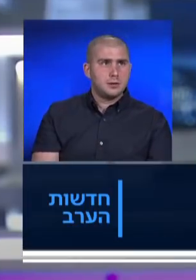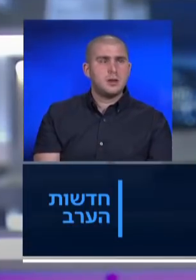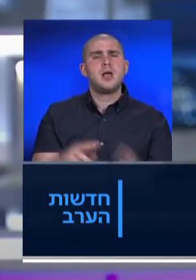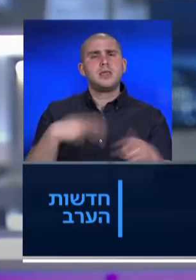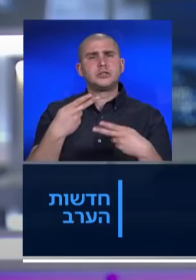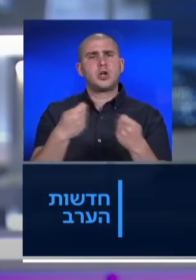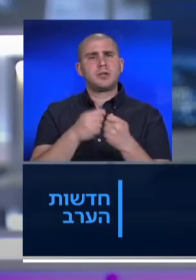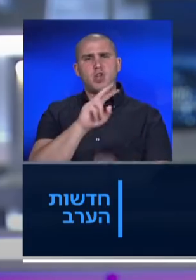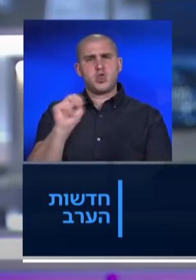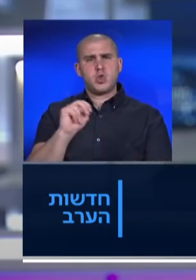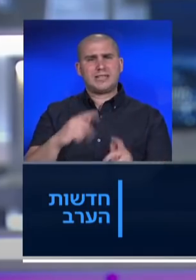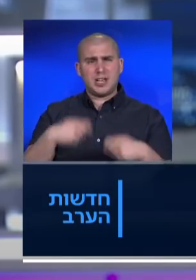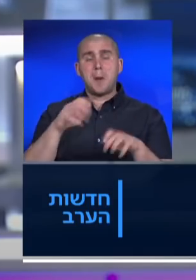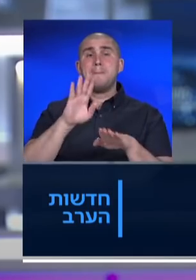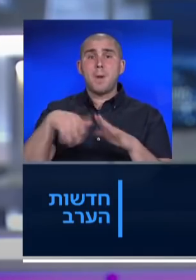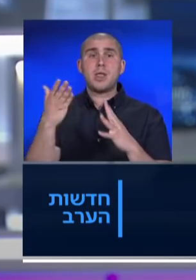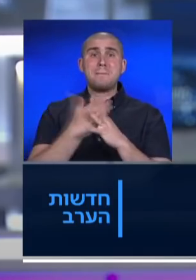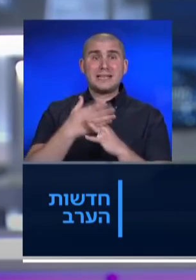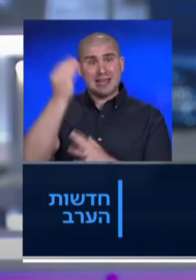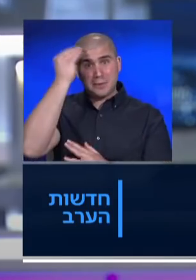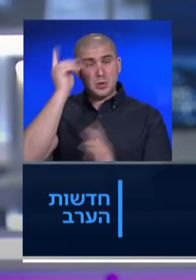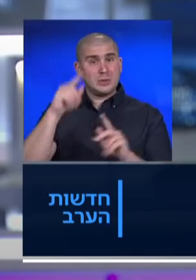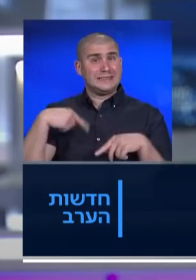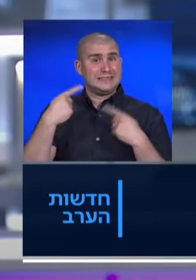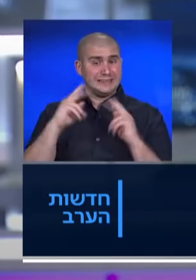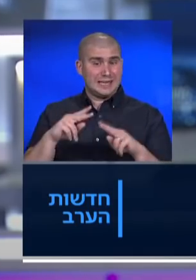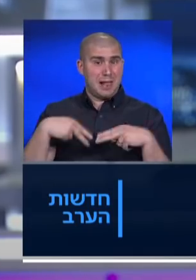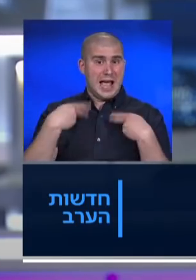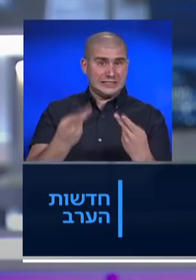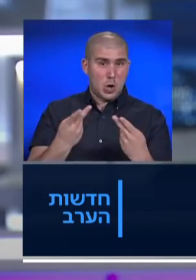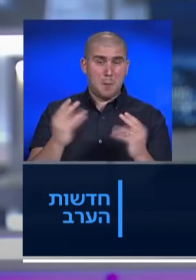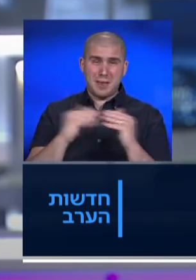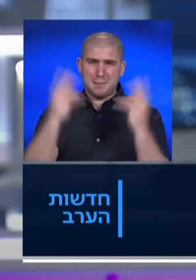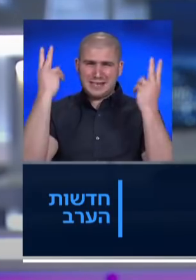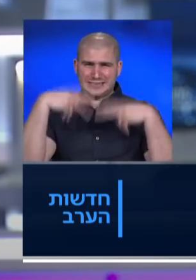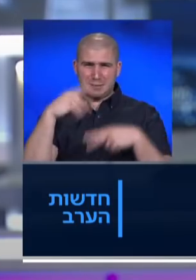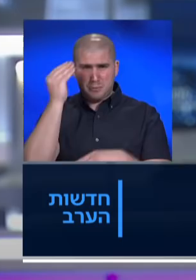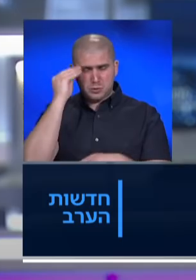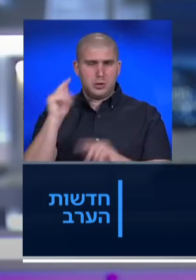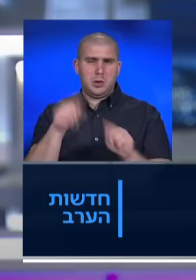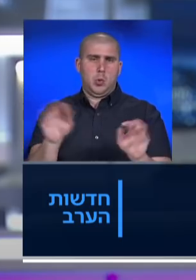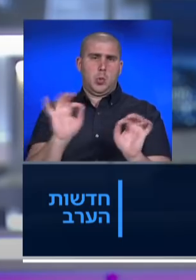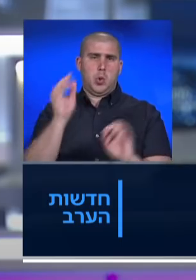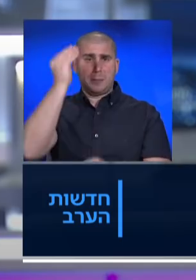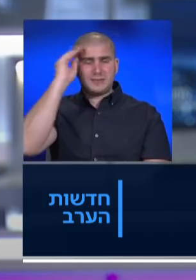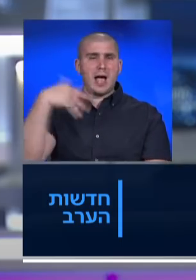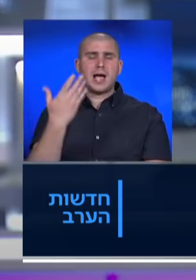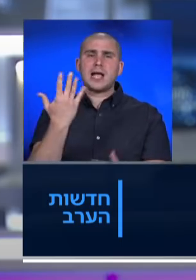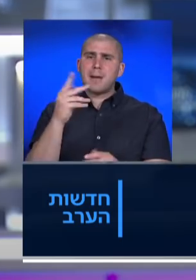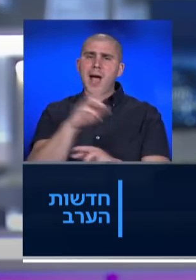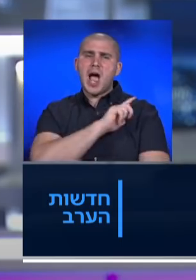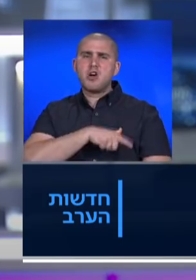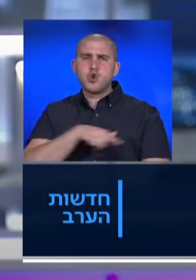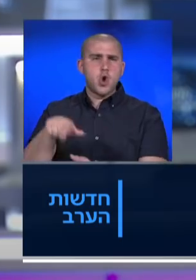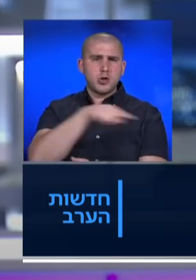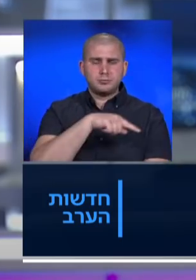מחצי מהתלמידים שהיו אמורים לפי המתווה לחזור ללימודים לא הגיעו הבוקר לבתי הספר, אחרי שכמה רשויות מקומיות לא פתחו את